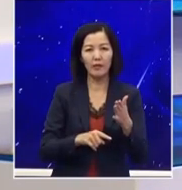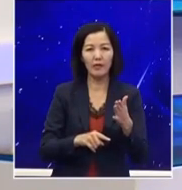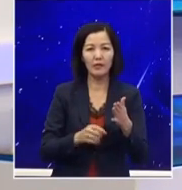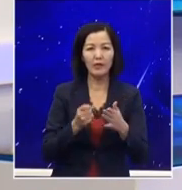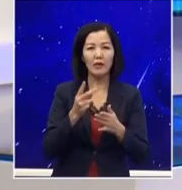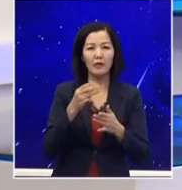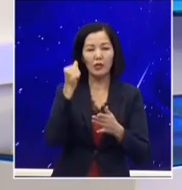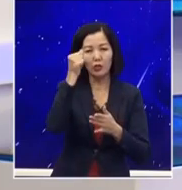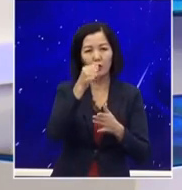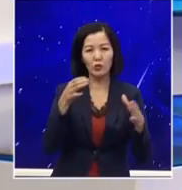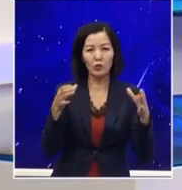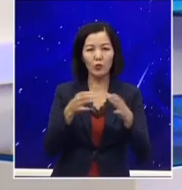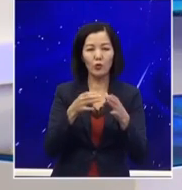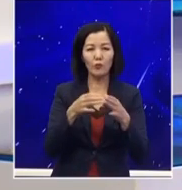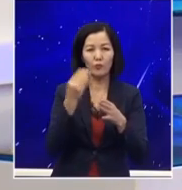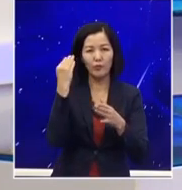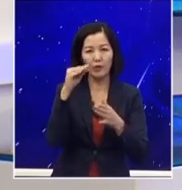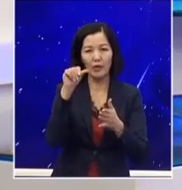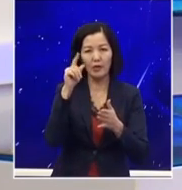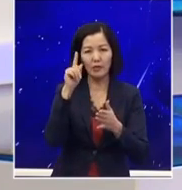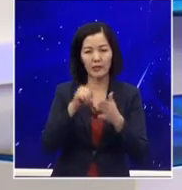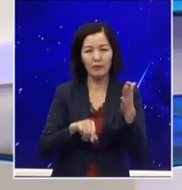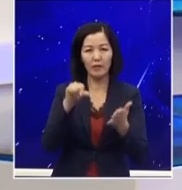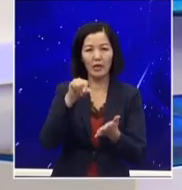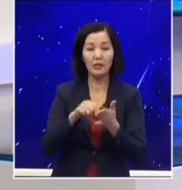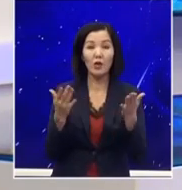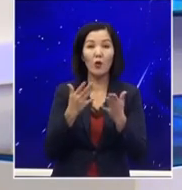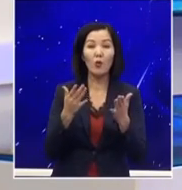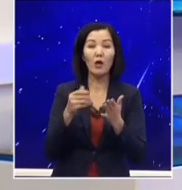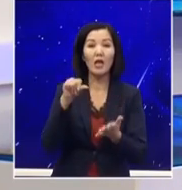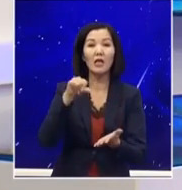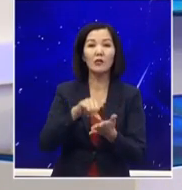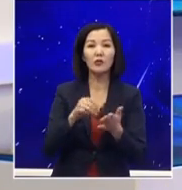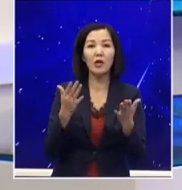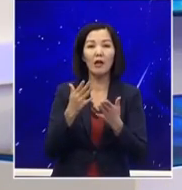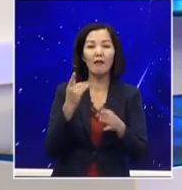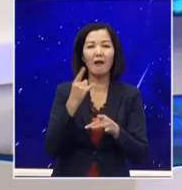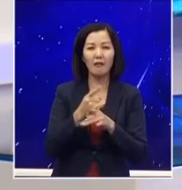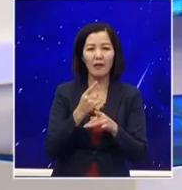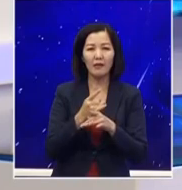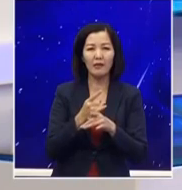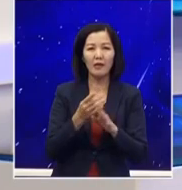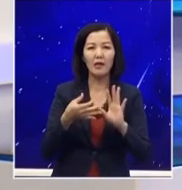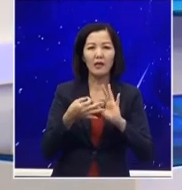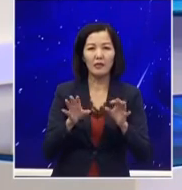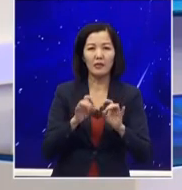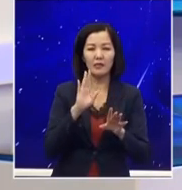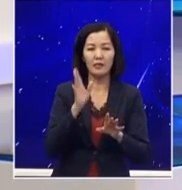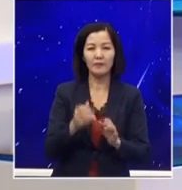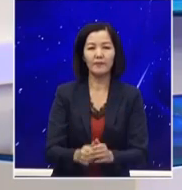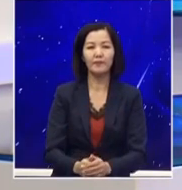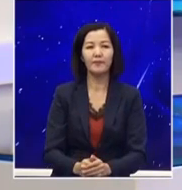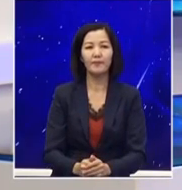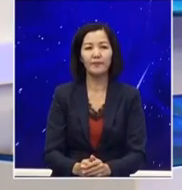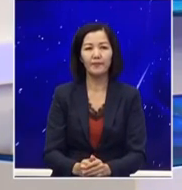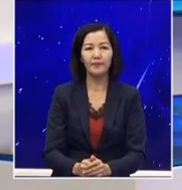бірнеше жыл ұйым құрсауында болған. Ол онда қалай түсті, қалай сан соғып алданып қалды. Бұл туралы арнамыздың тілшісіне